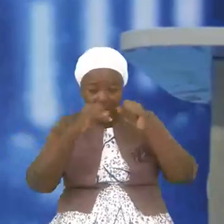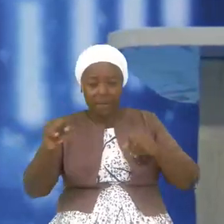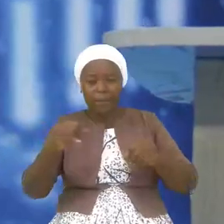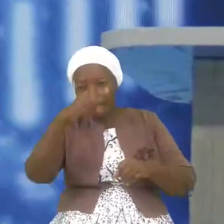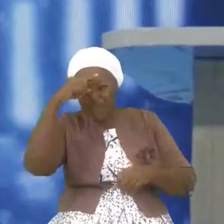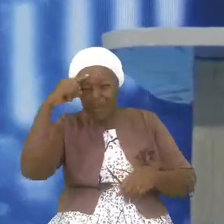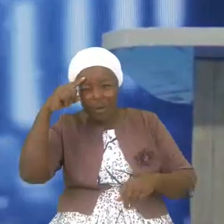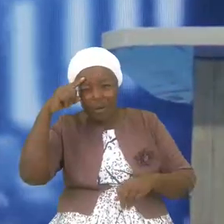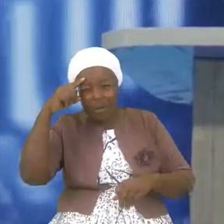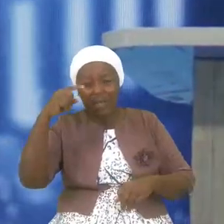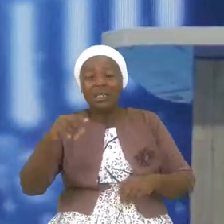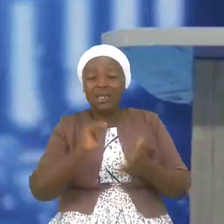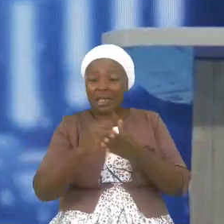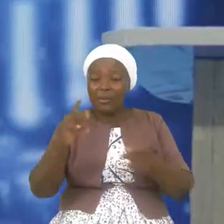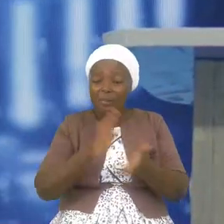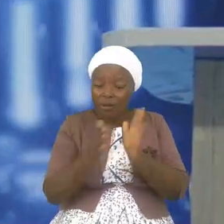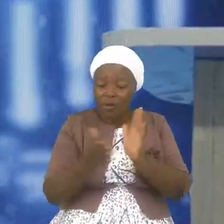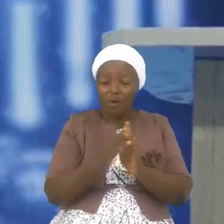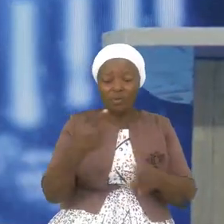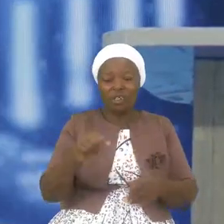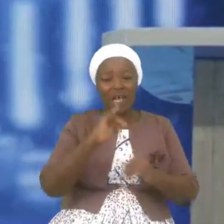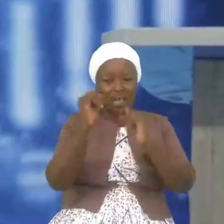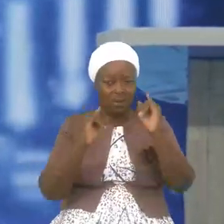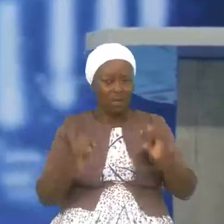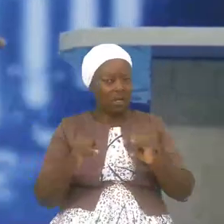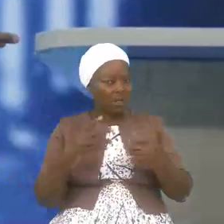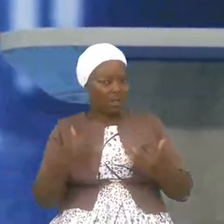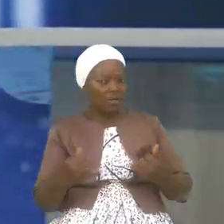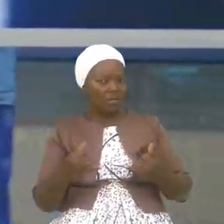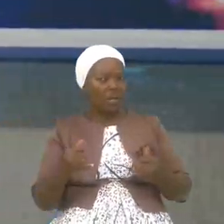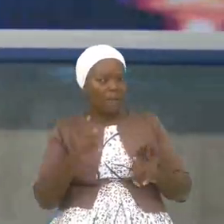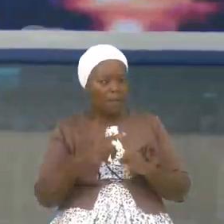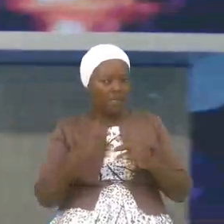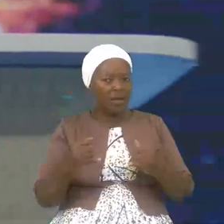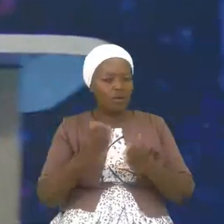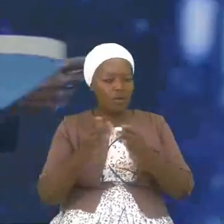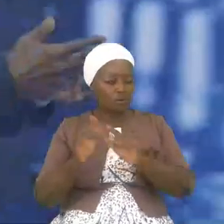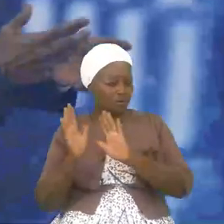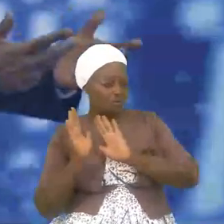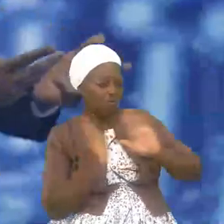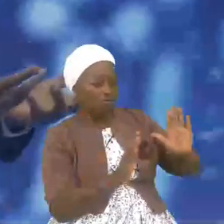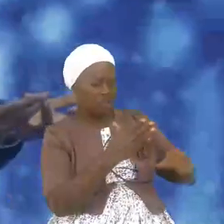qu'il convoite du moins, deviennent idoles. Mais il veut donc